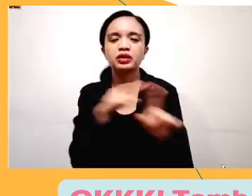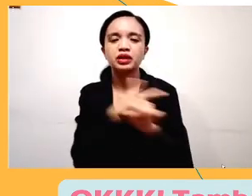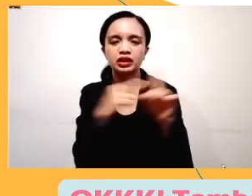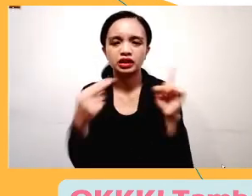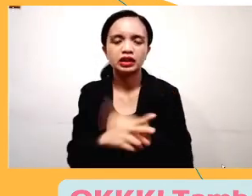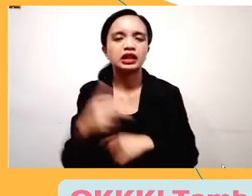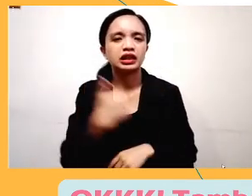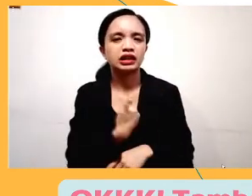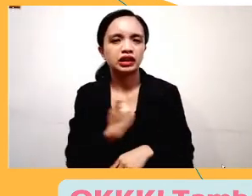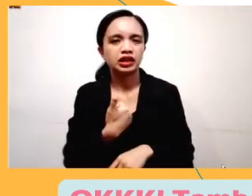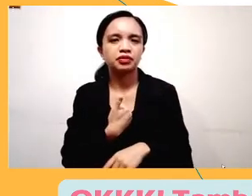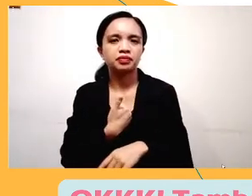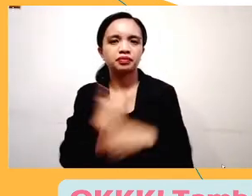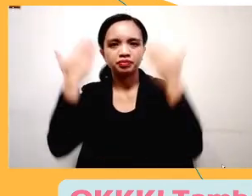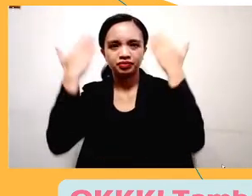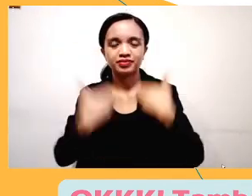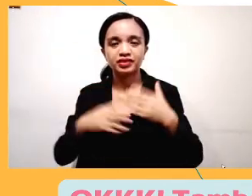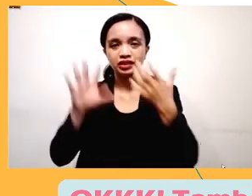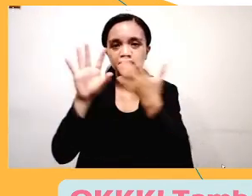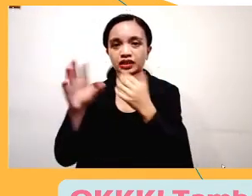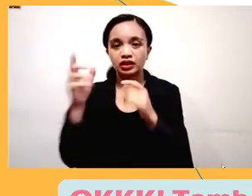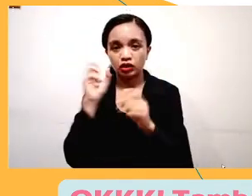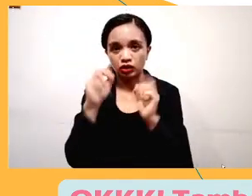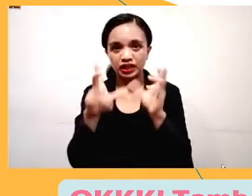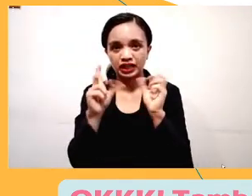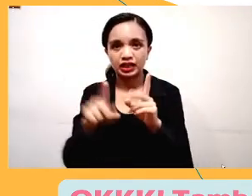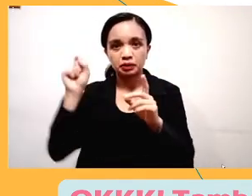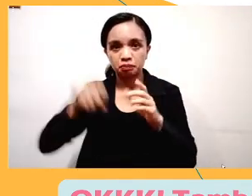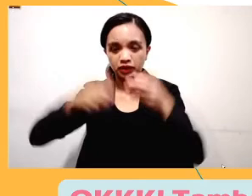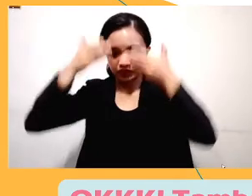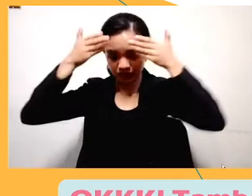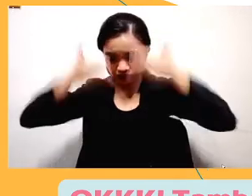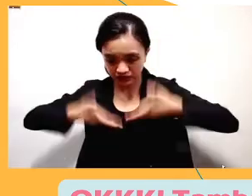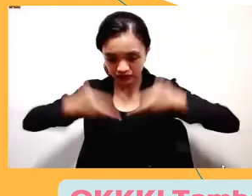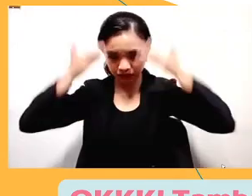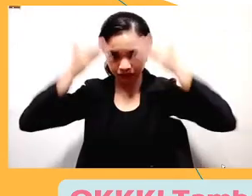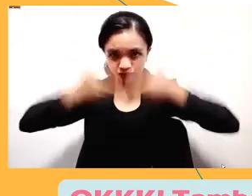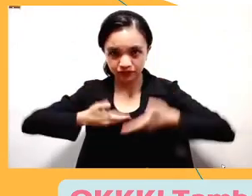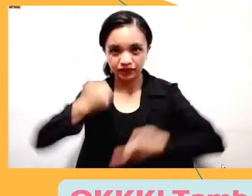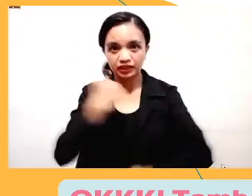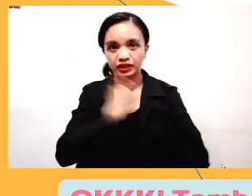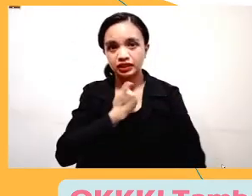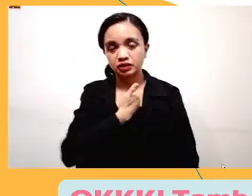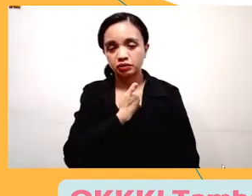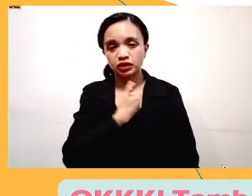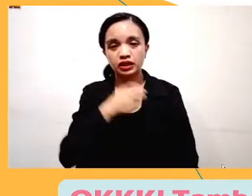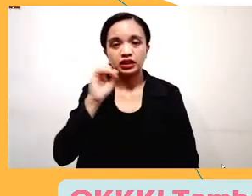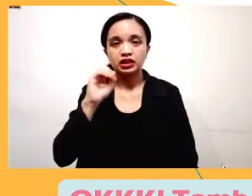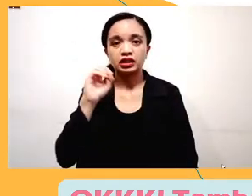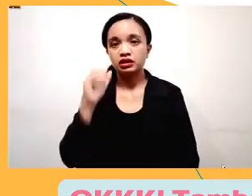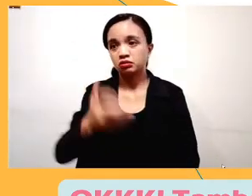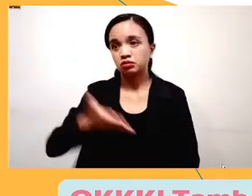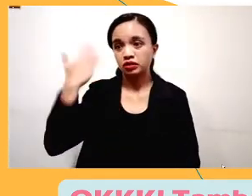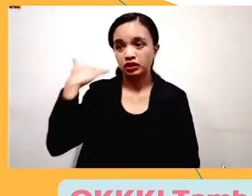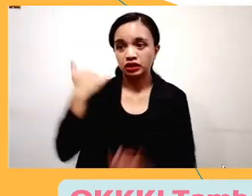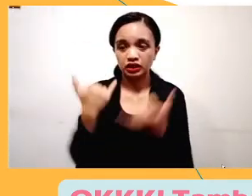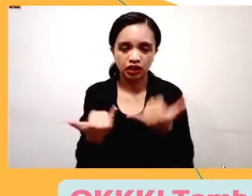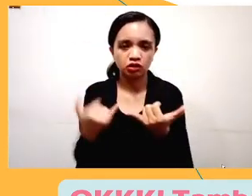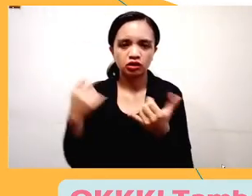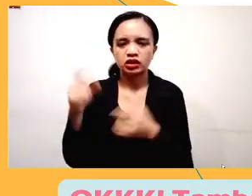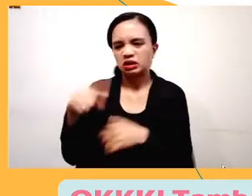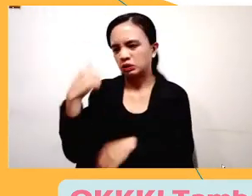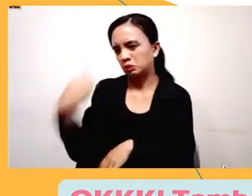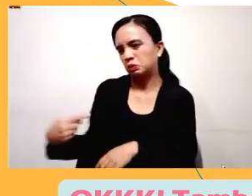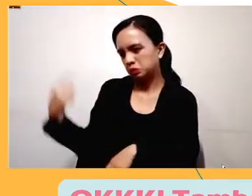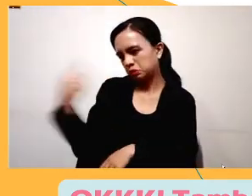self-image. Okay? So, kailangan yung self-image, kung hindi siya mataas ngayon, at criticize ka,